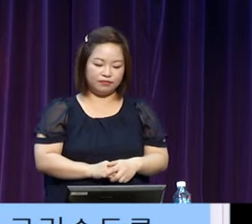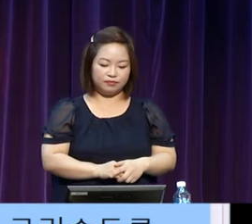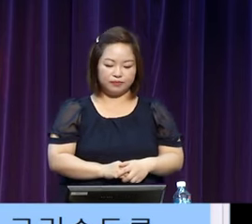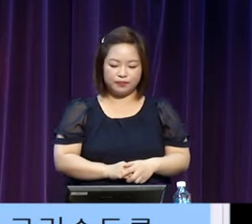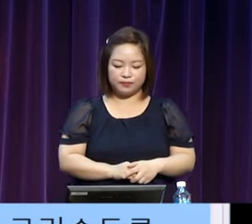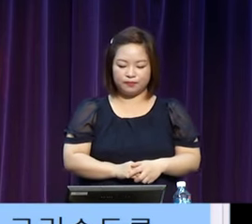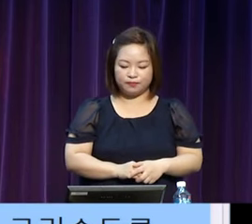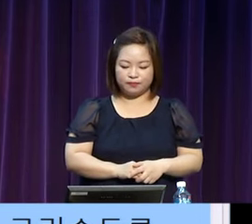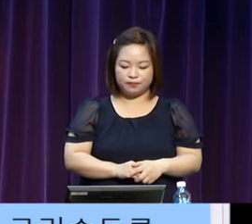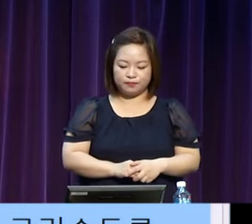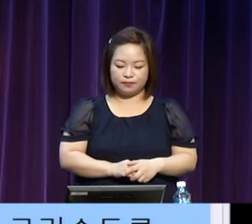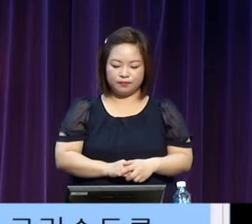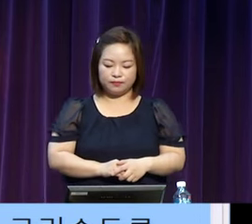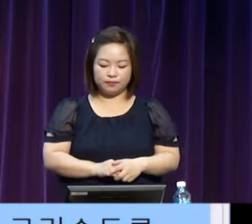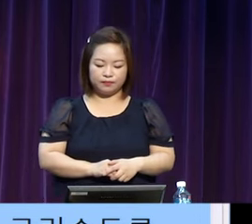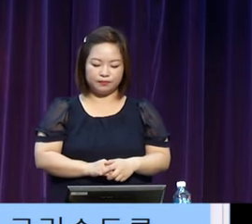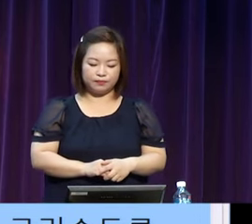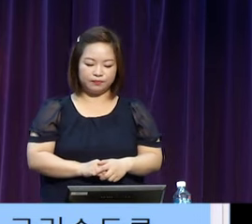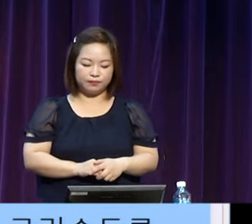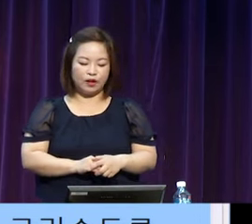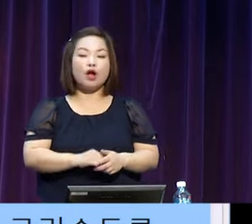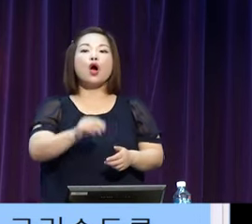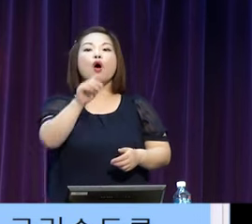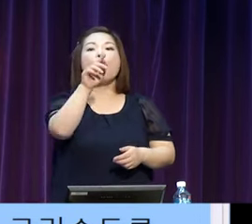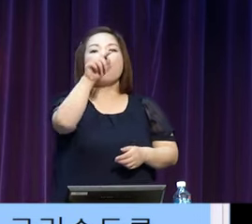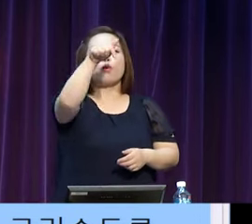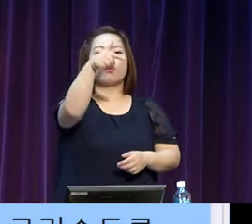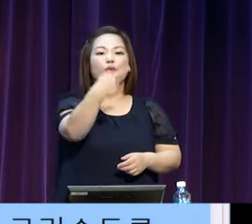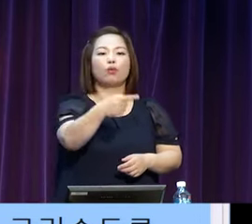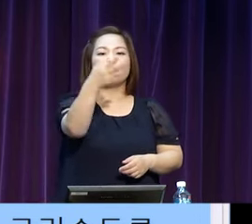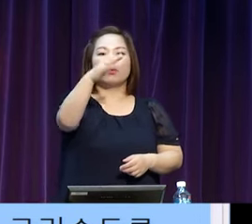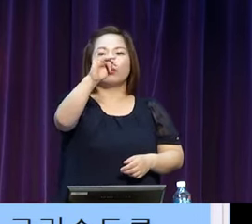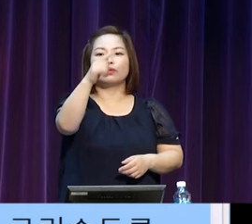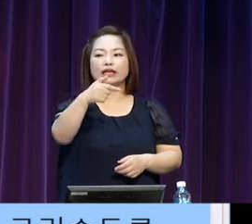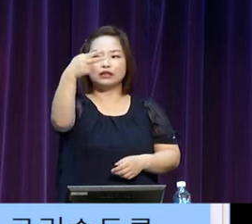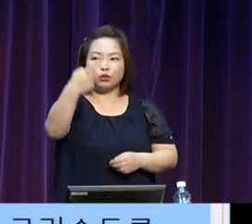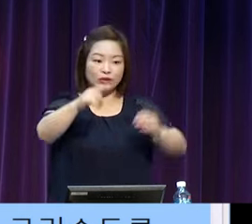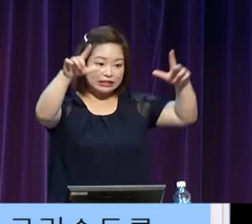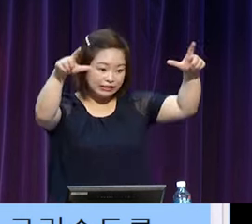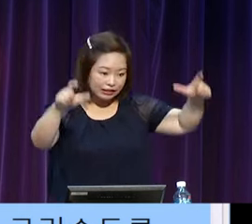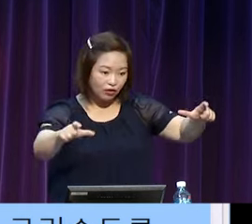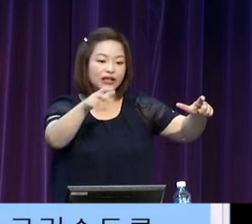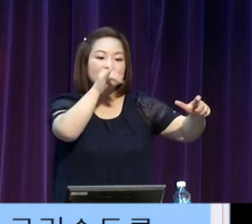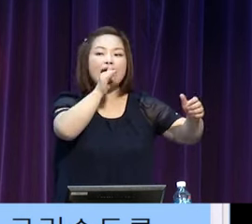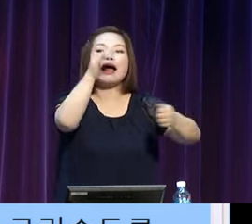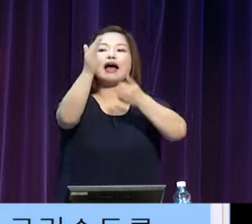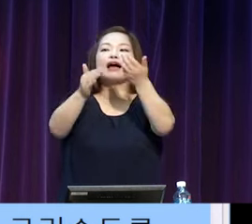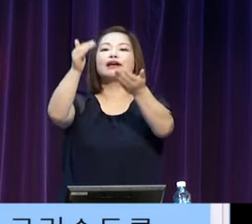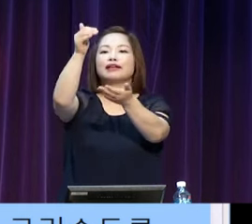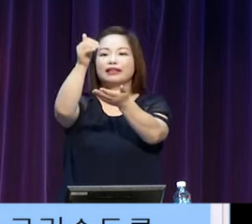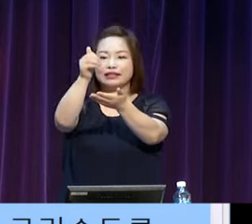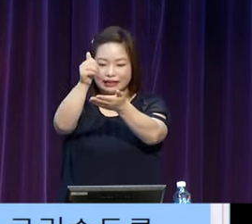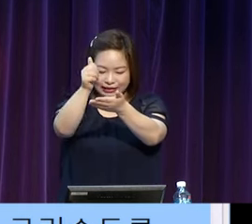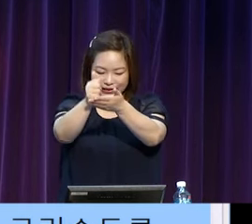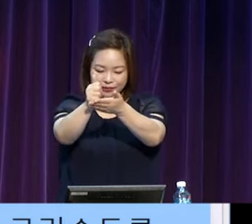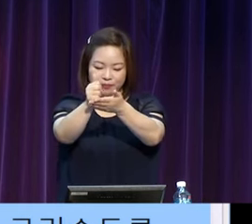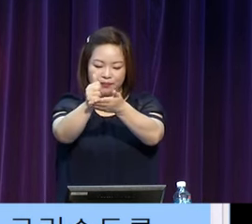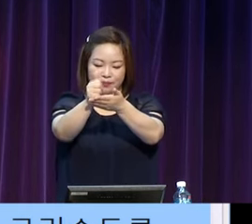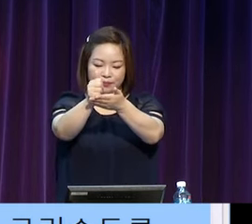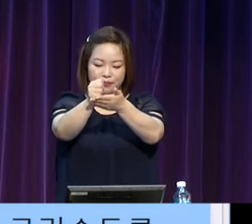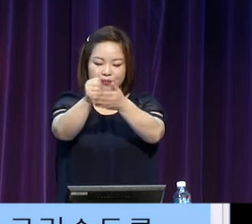고린도전서 1장 2절 고린도에 있는 하나님의 교회 곧 그리스도 예수 안에서